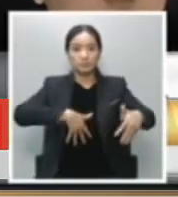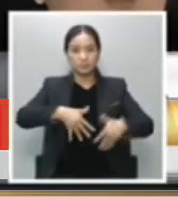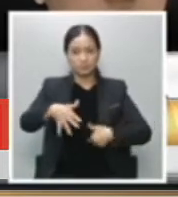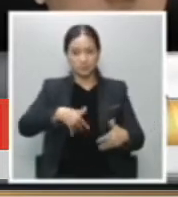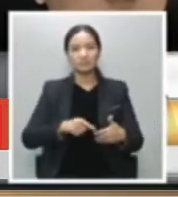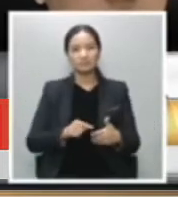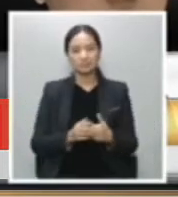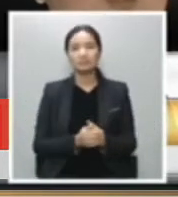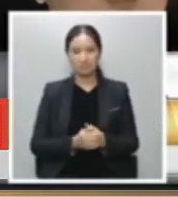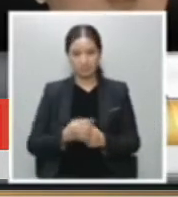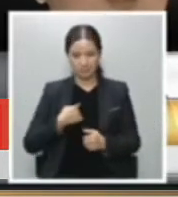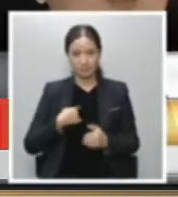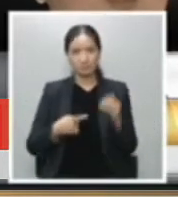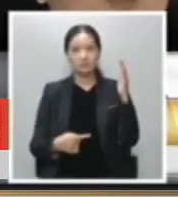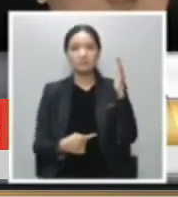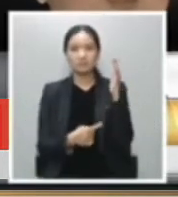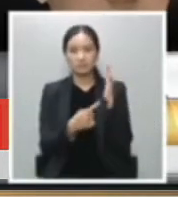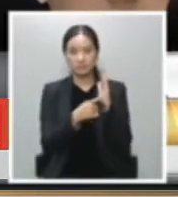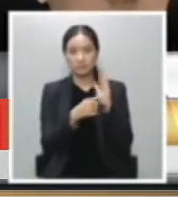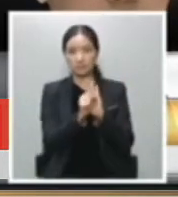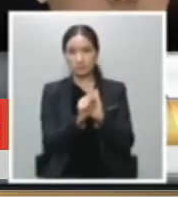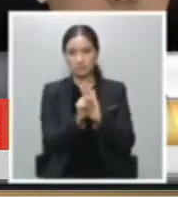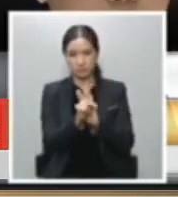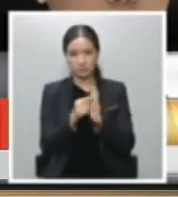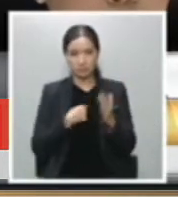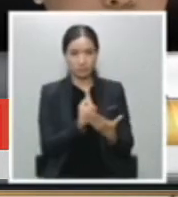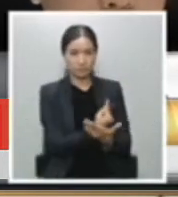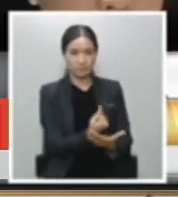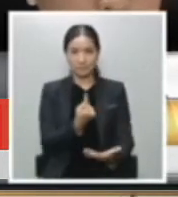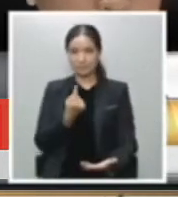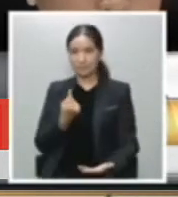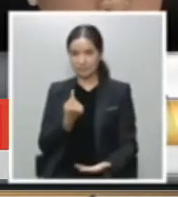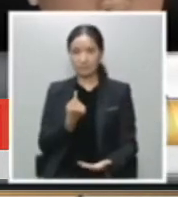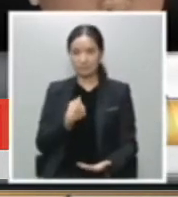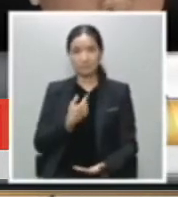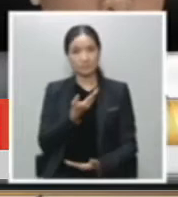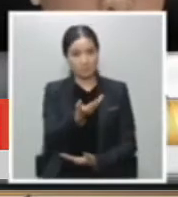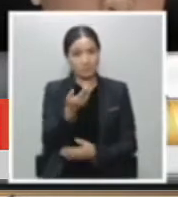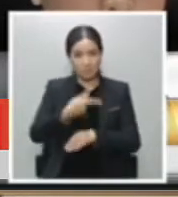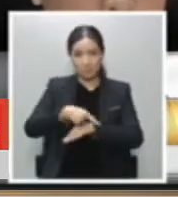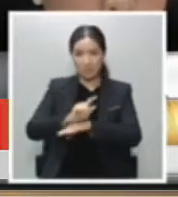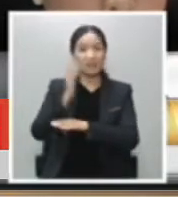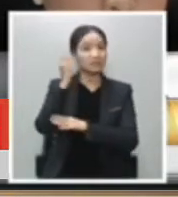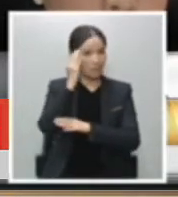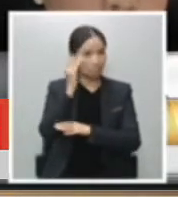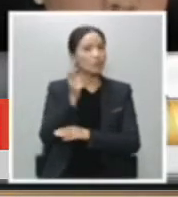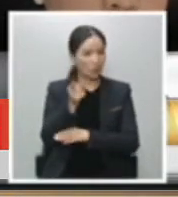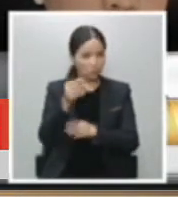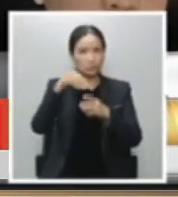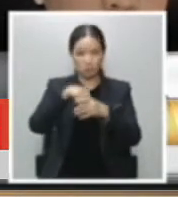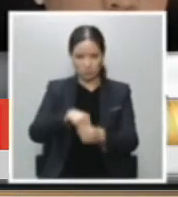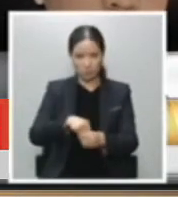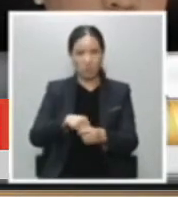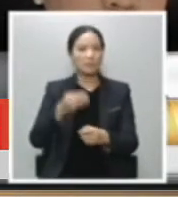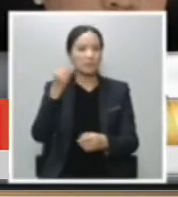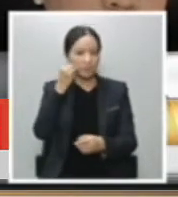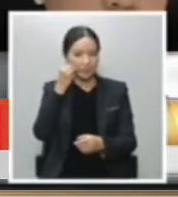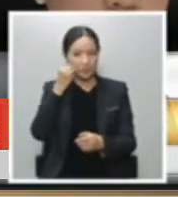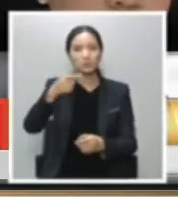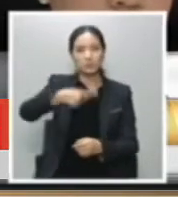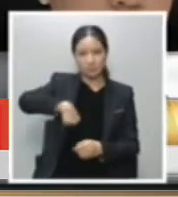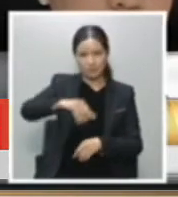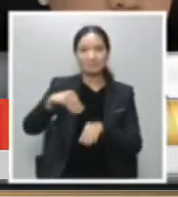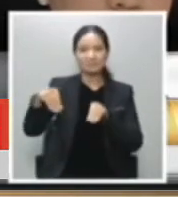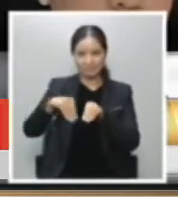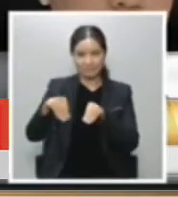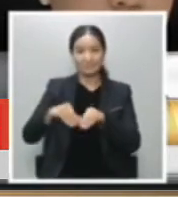ว่างแดนดินจังหวัดสกลนครท่านประธานก็คงทราบดีเพราะว่าอยู่บ้านในบริเวณใ